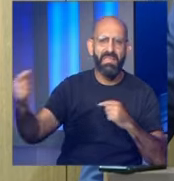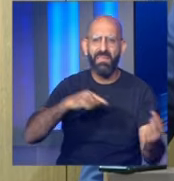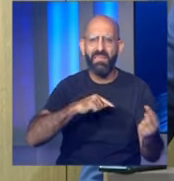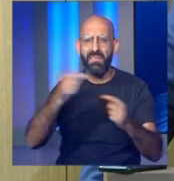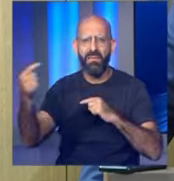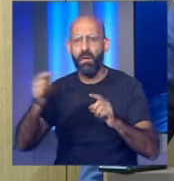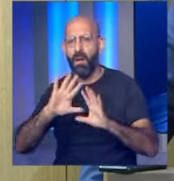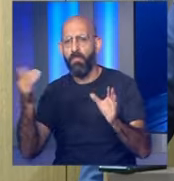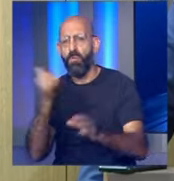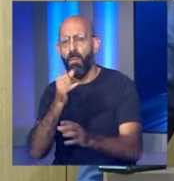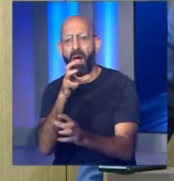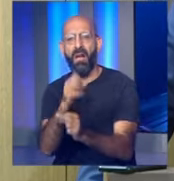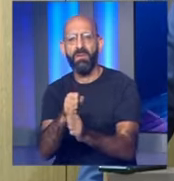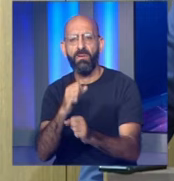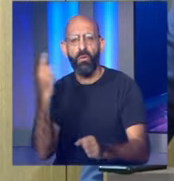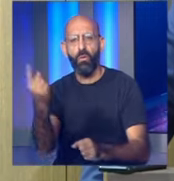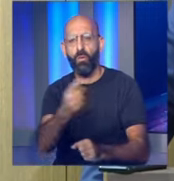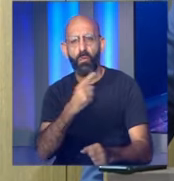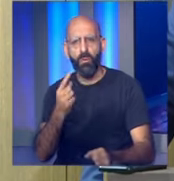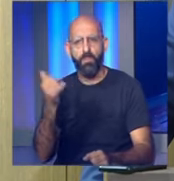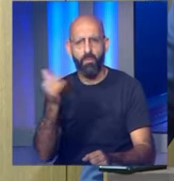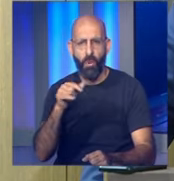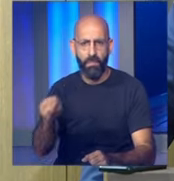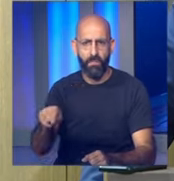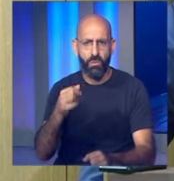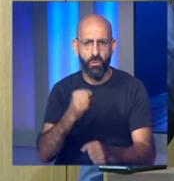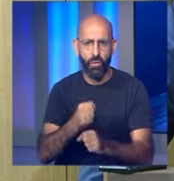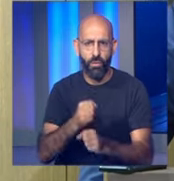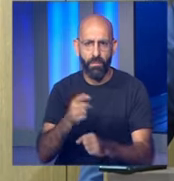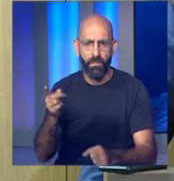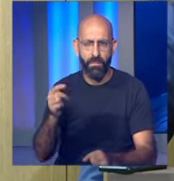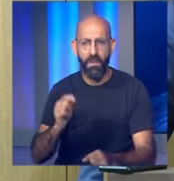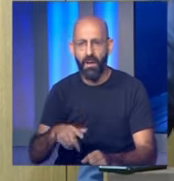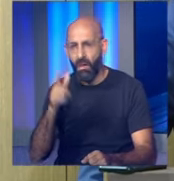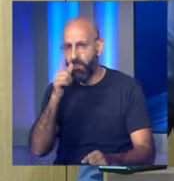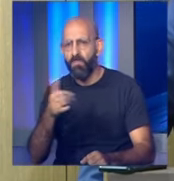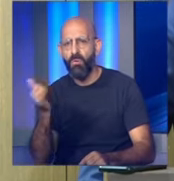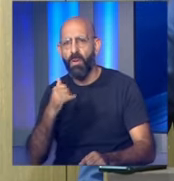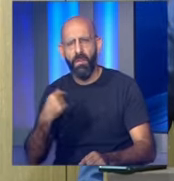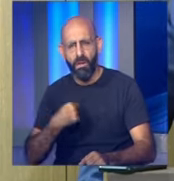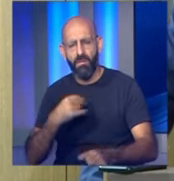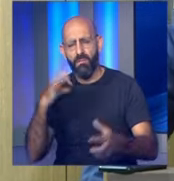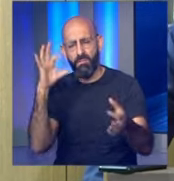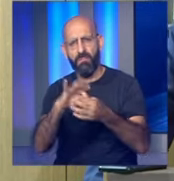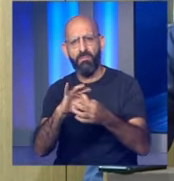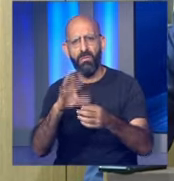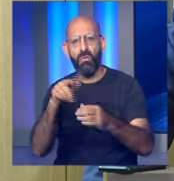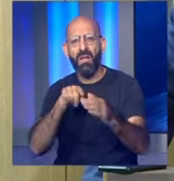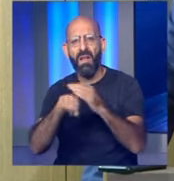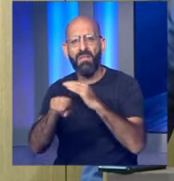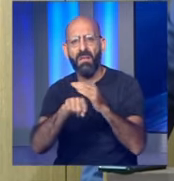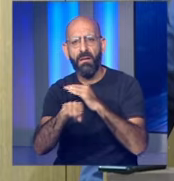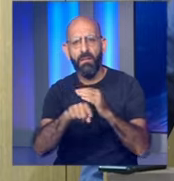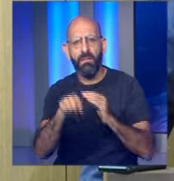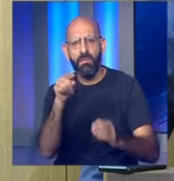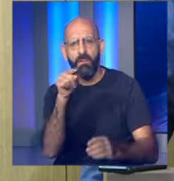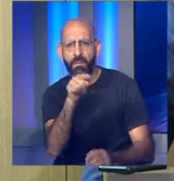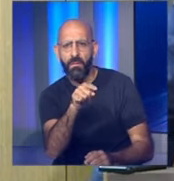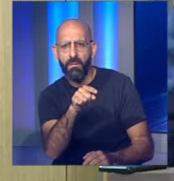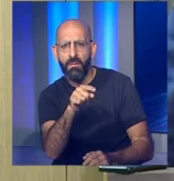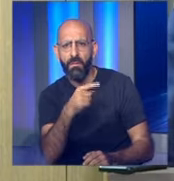عليها لمرحلة مقبلة على أكثر من صعيد بالسياسة وخارج السياسة.